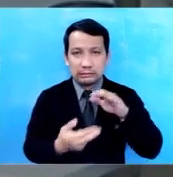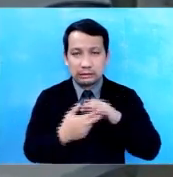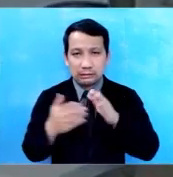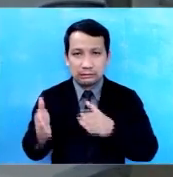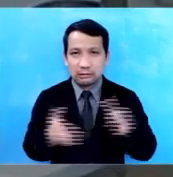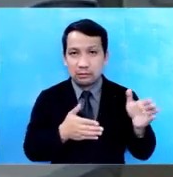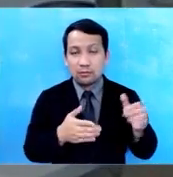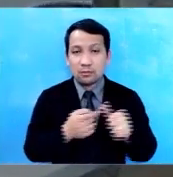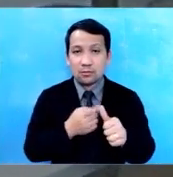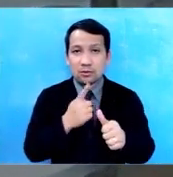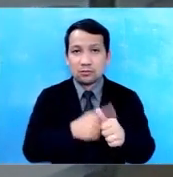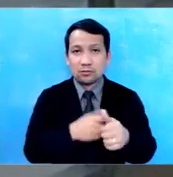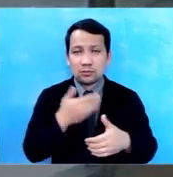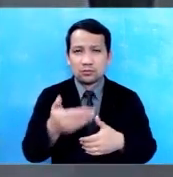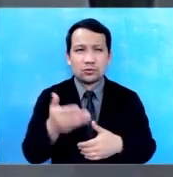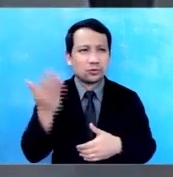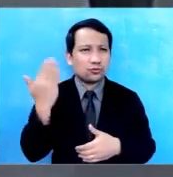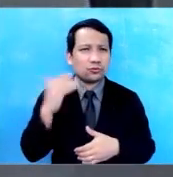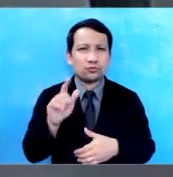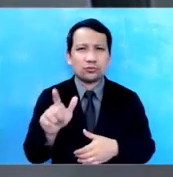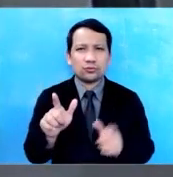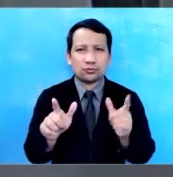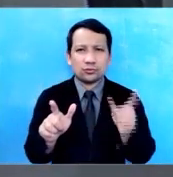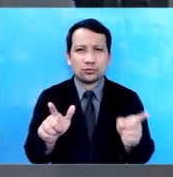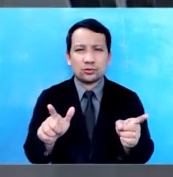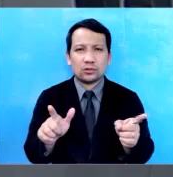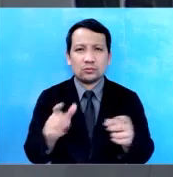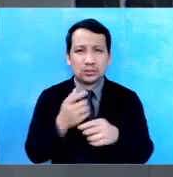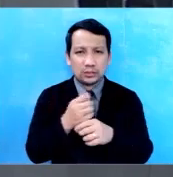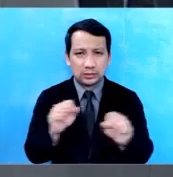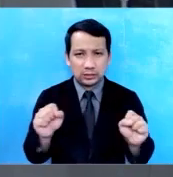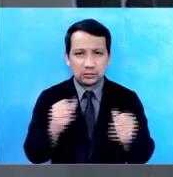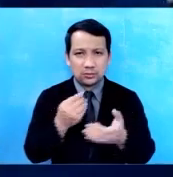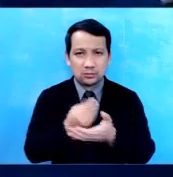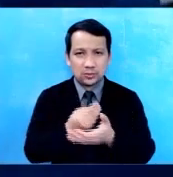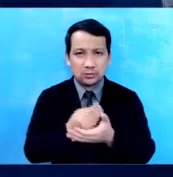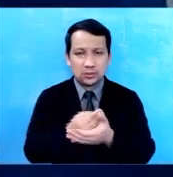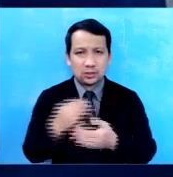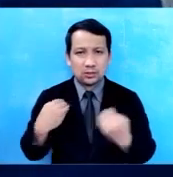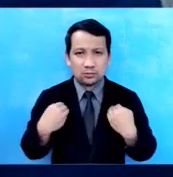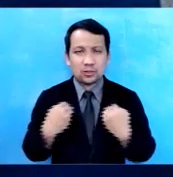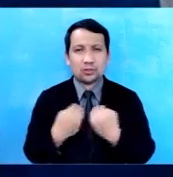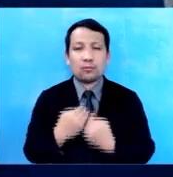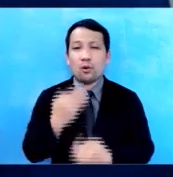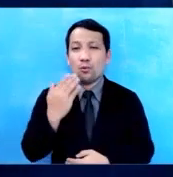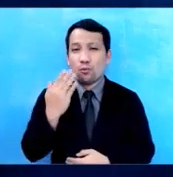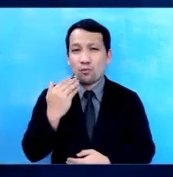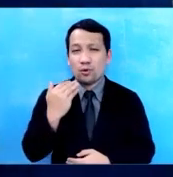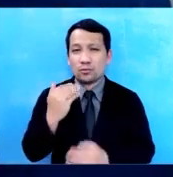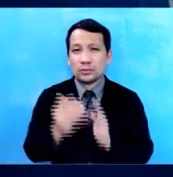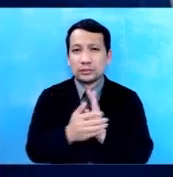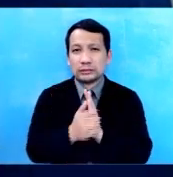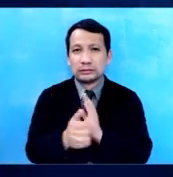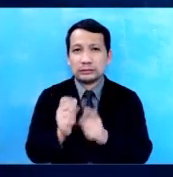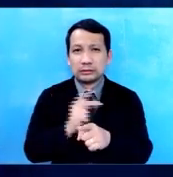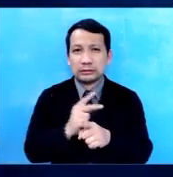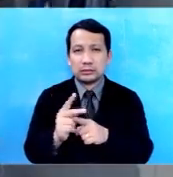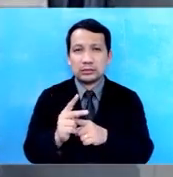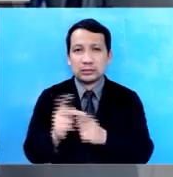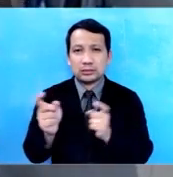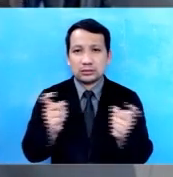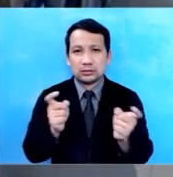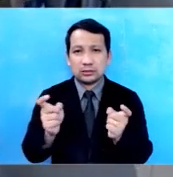unang inilunsad noong 2021. Mas secured ang pera rito ng mga miyembro dahil mga skilled na professional ang nangangasiwa